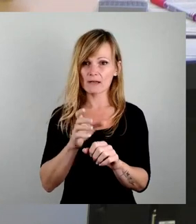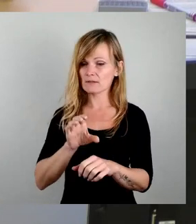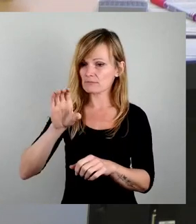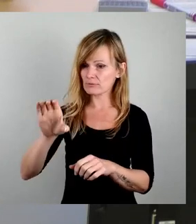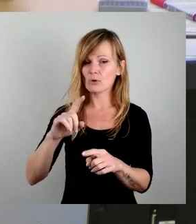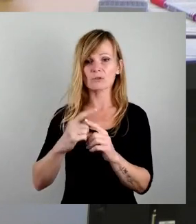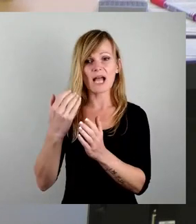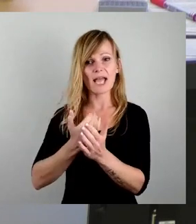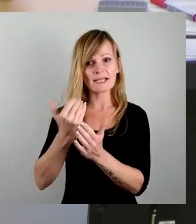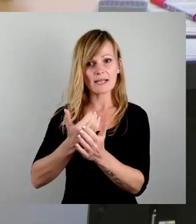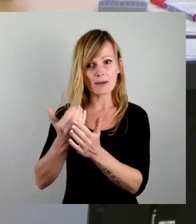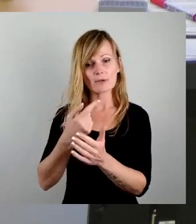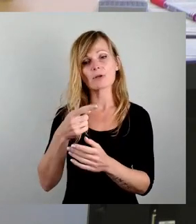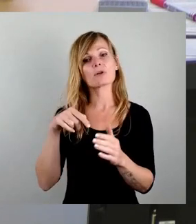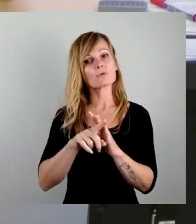die durch die